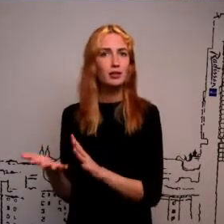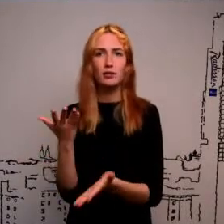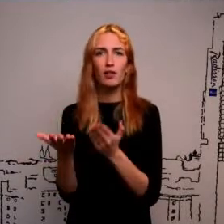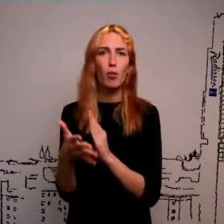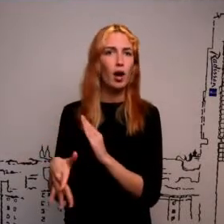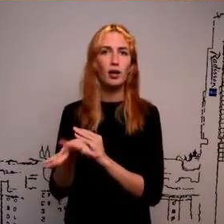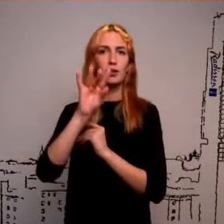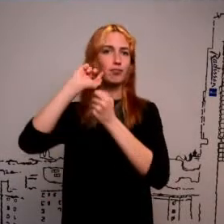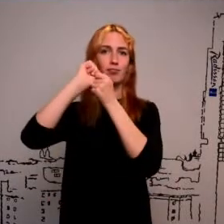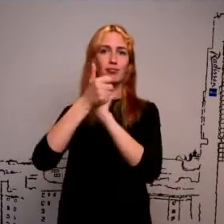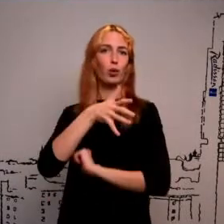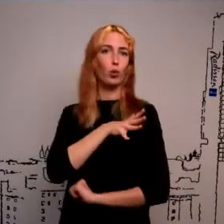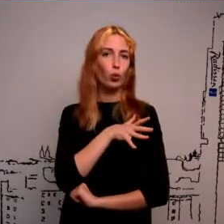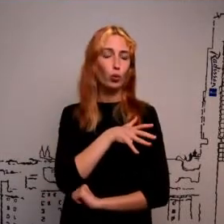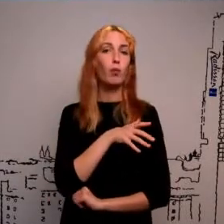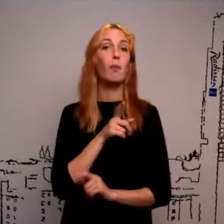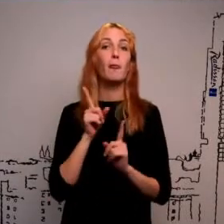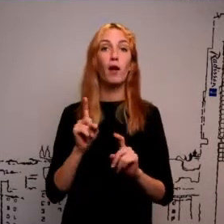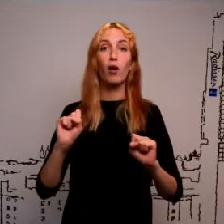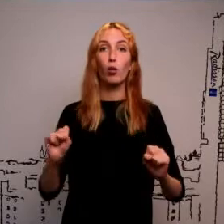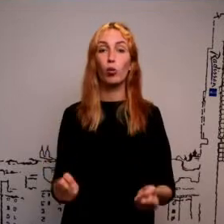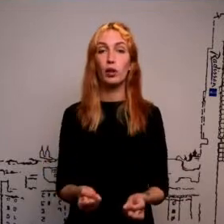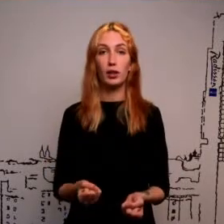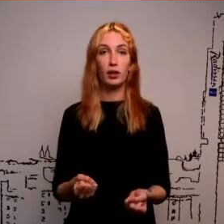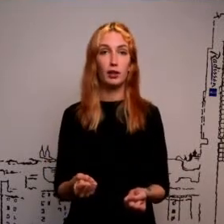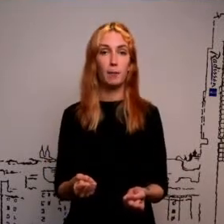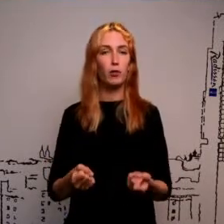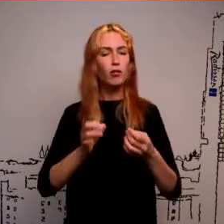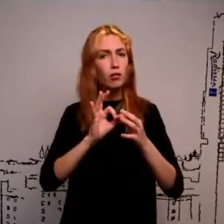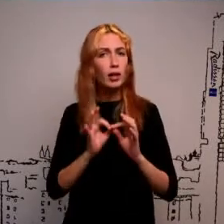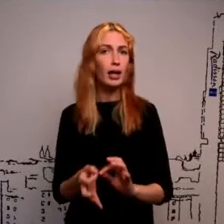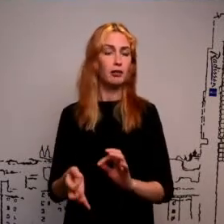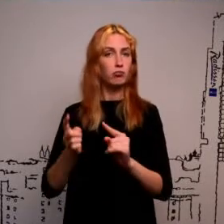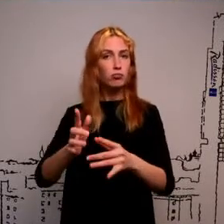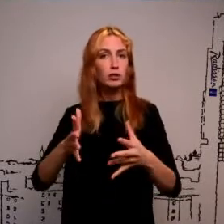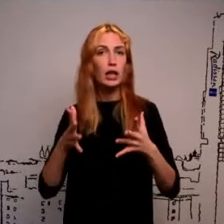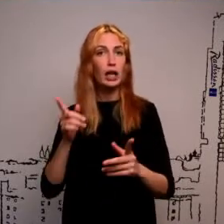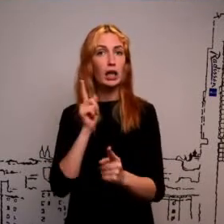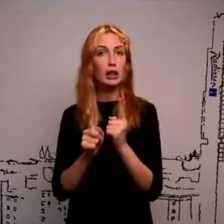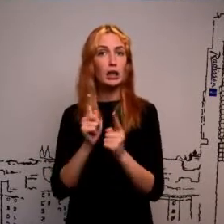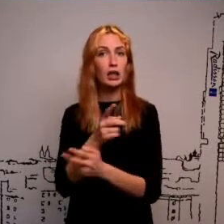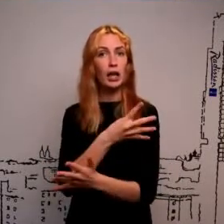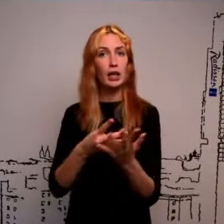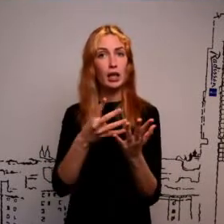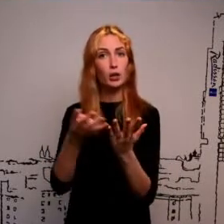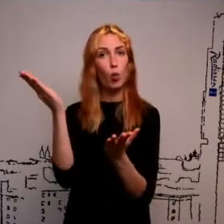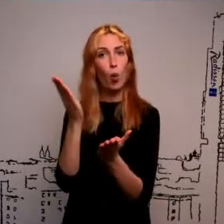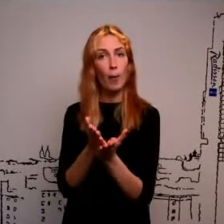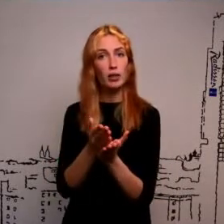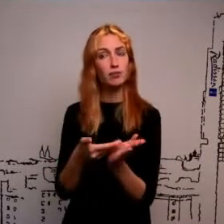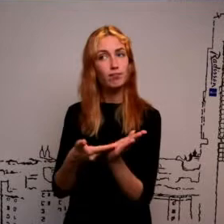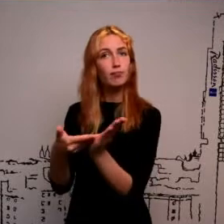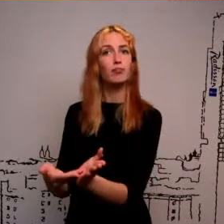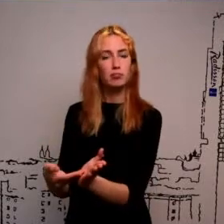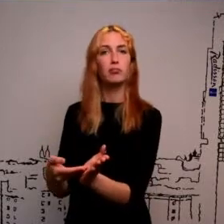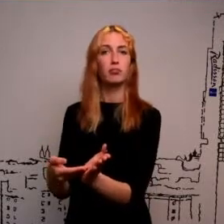meelde, aga kui on ikkagi olemas nüüd konkreetne selge tõlgega, aga siis